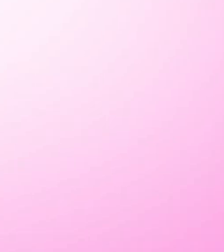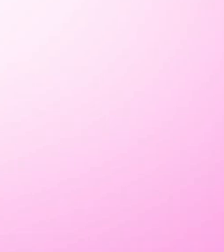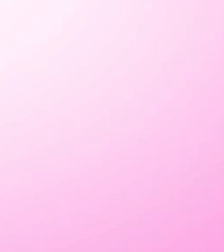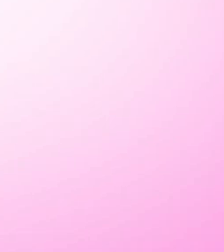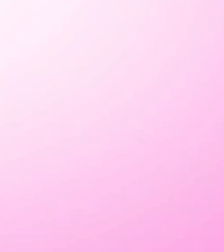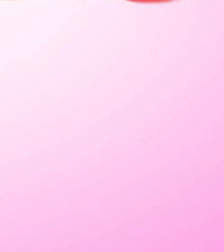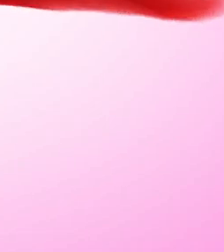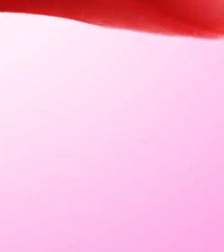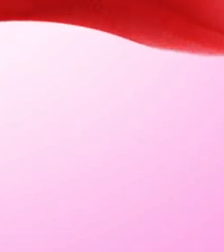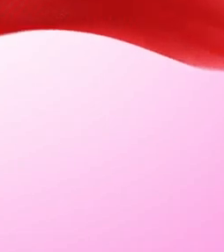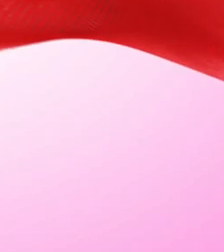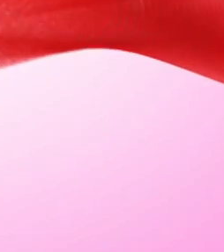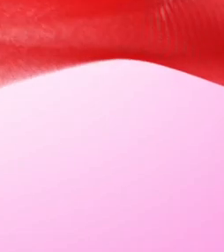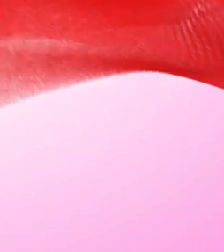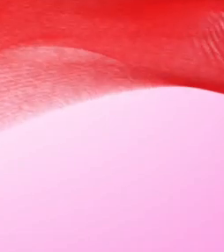아아아